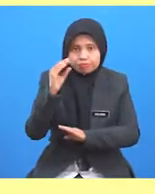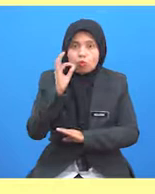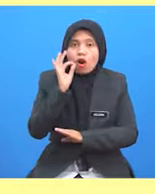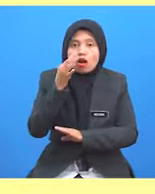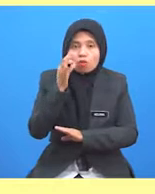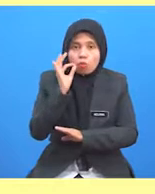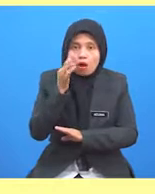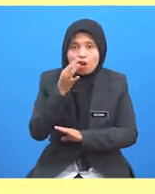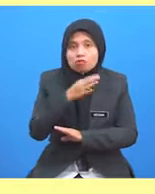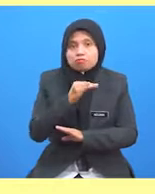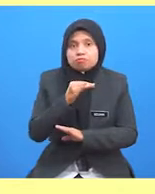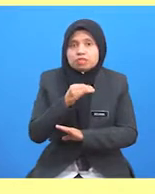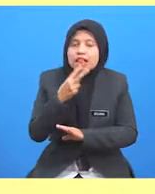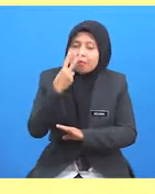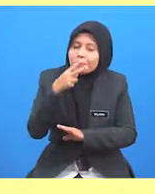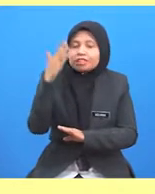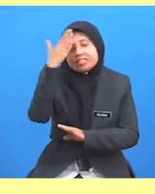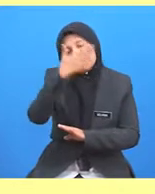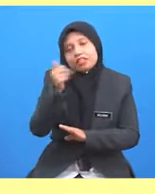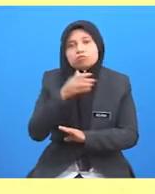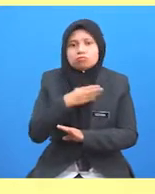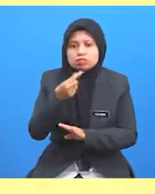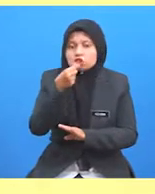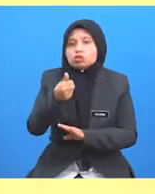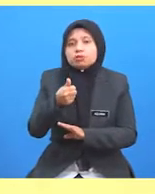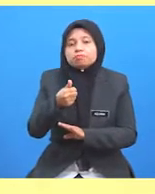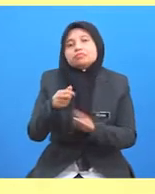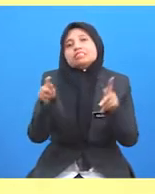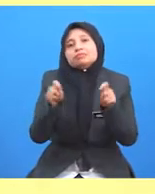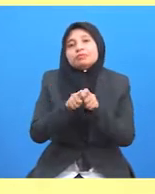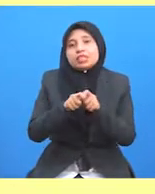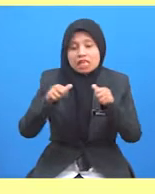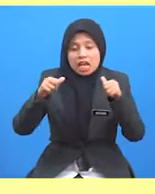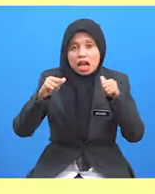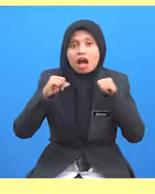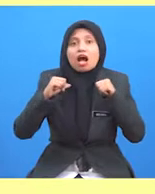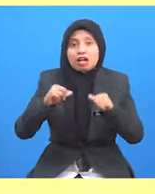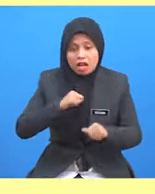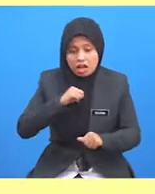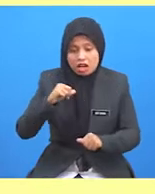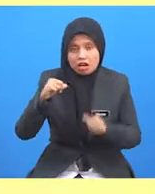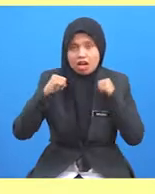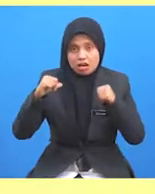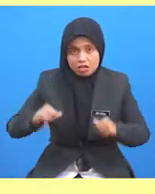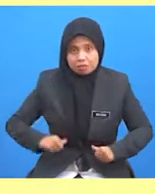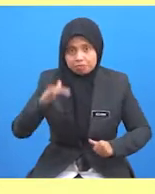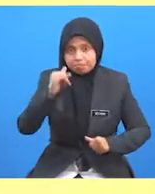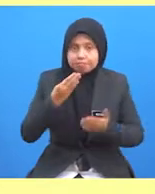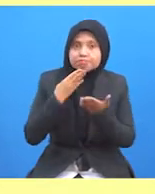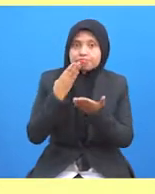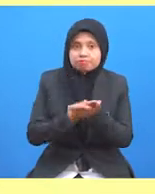sebagai ibadat-ibadat sunat. Bunga dan buah-buah yang boleh dinikmati keindahan